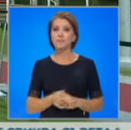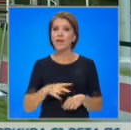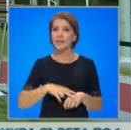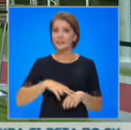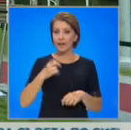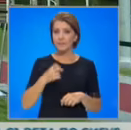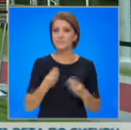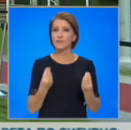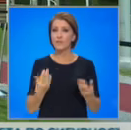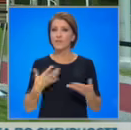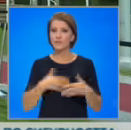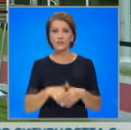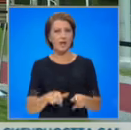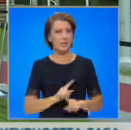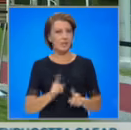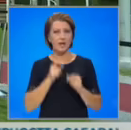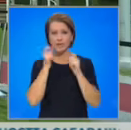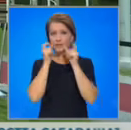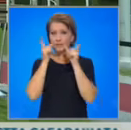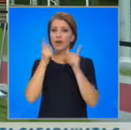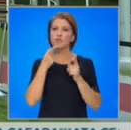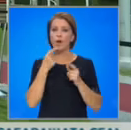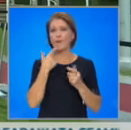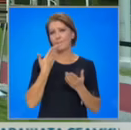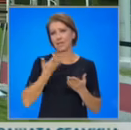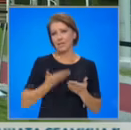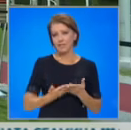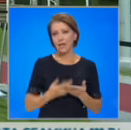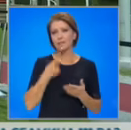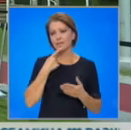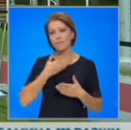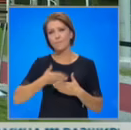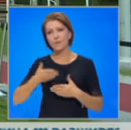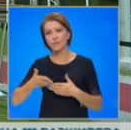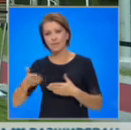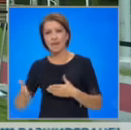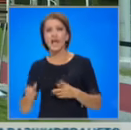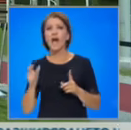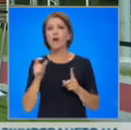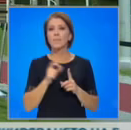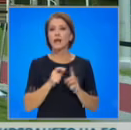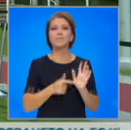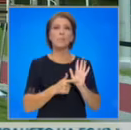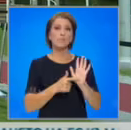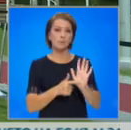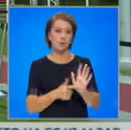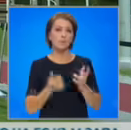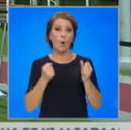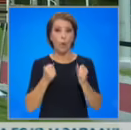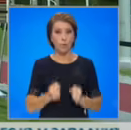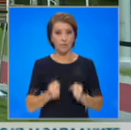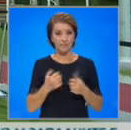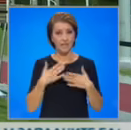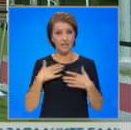Да, добър вечер. Не е изненада, но е откровено признание за процесите, които тъкат пред БНТ. Президент Румен Радев посочи, че очакванията на